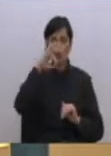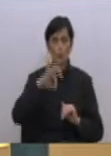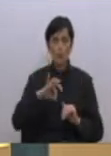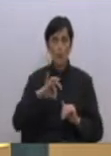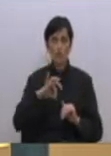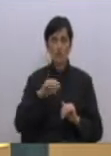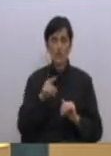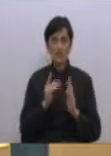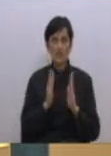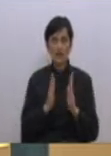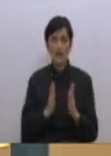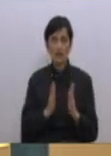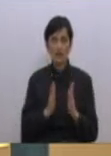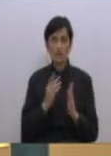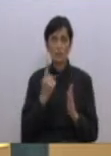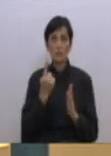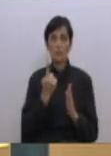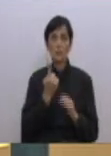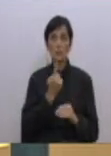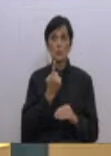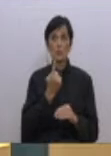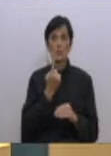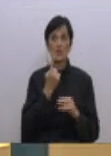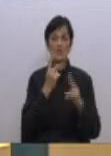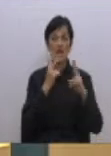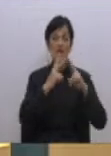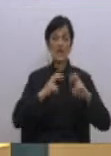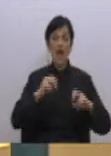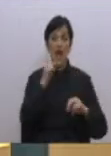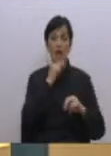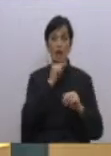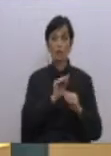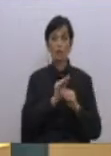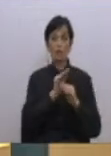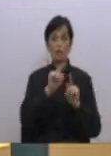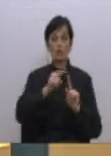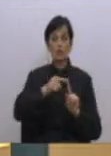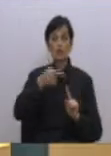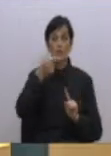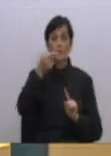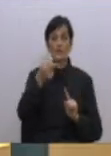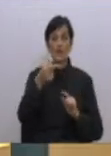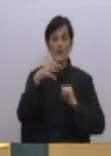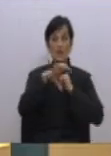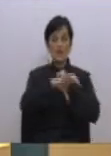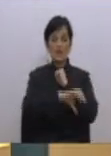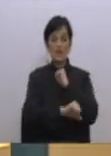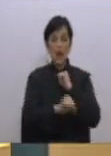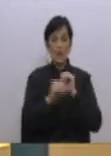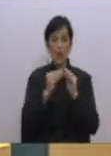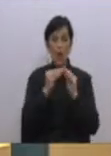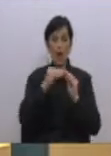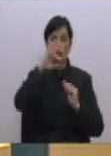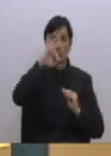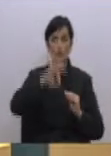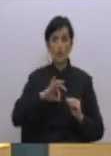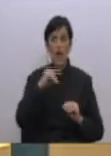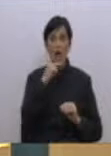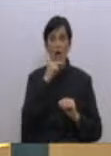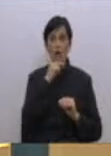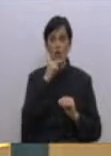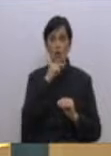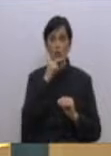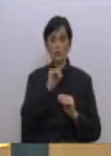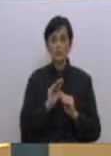8.5%-ით განისაზღვრა პირველ გადახედვაზე ეკონომიკური ზრდა, ხოლო შემდეგ საბოლოო ვარიანტში 10%-იანი